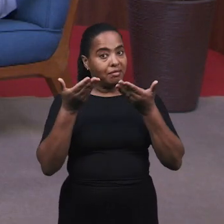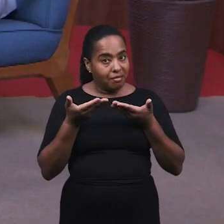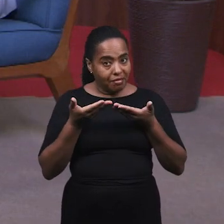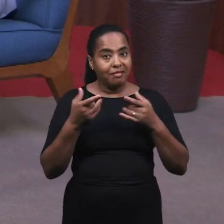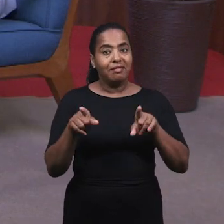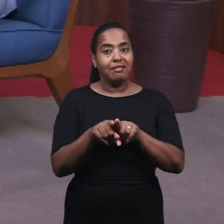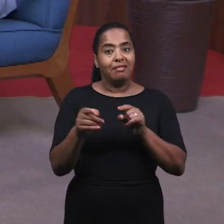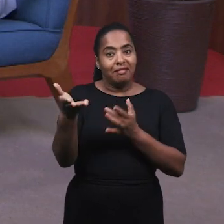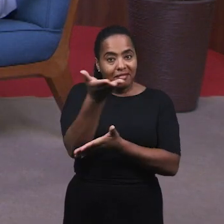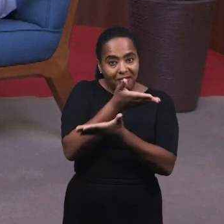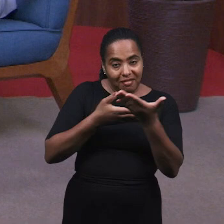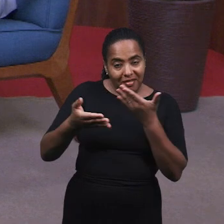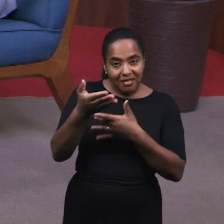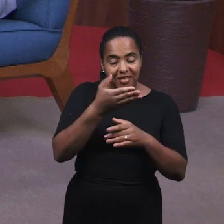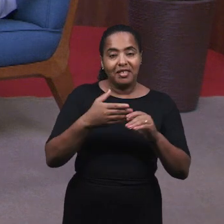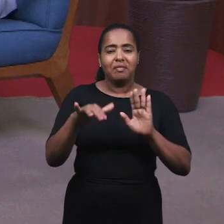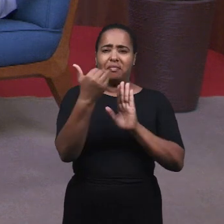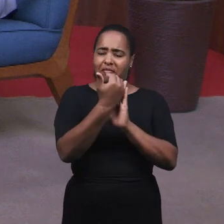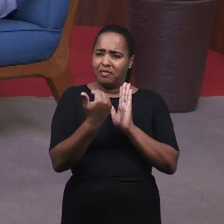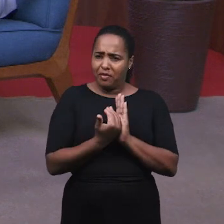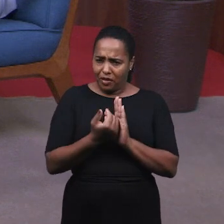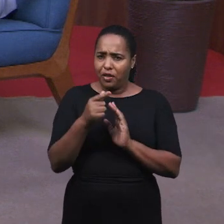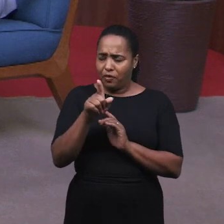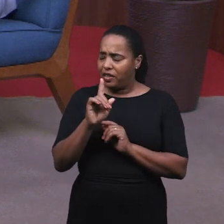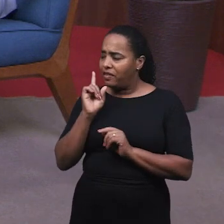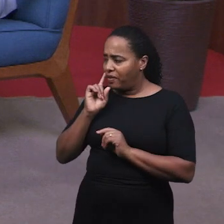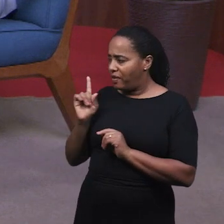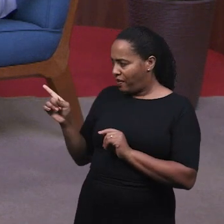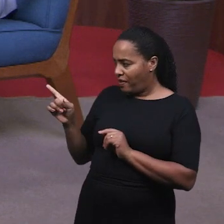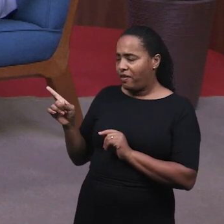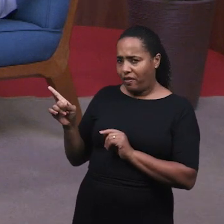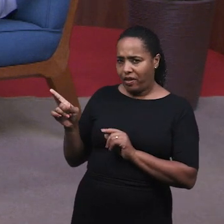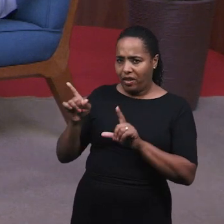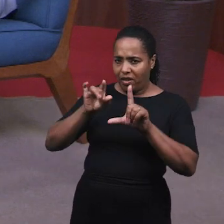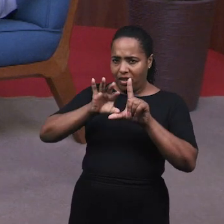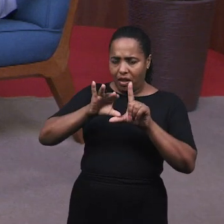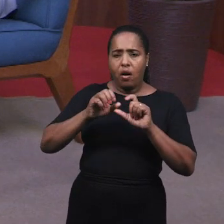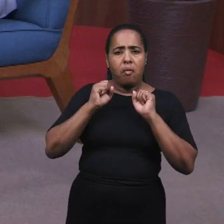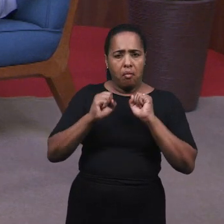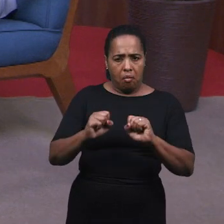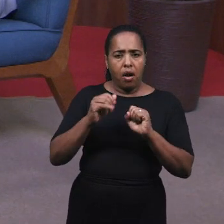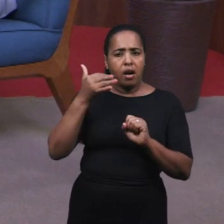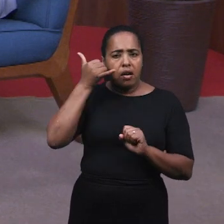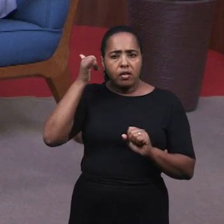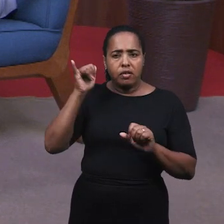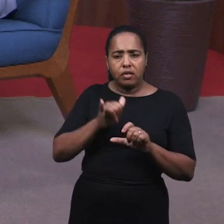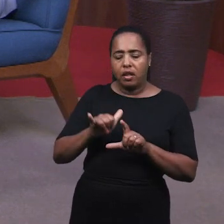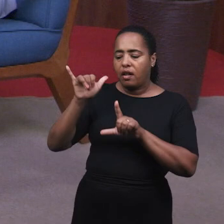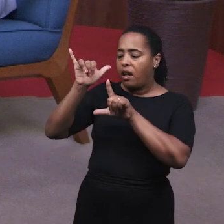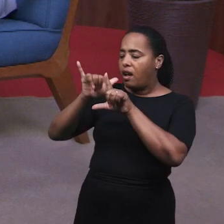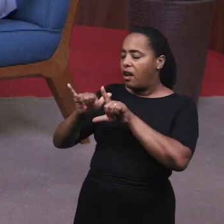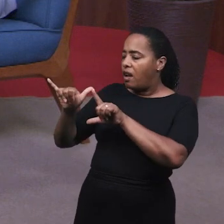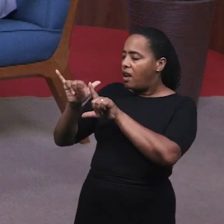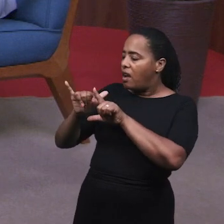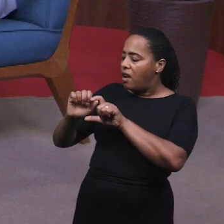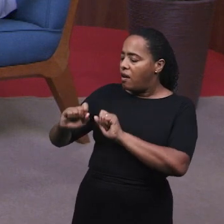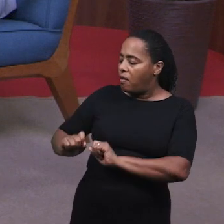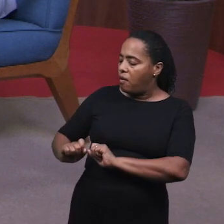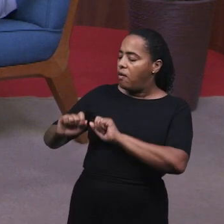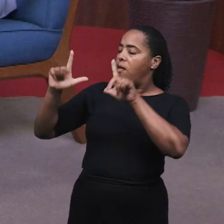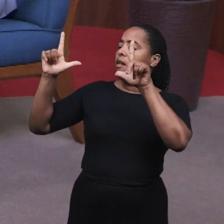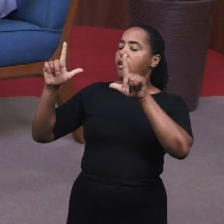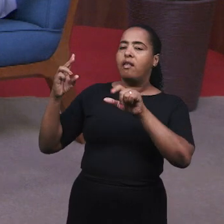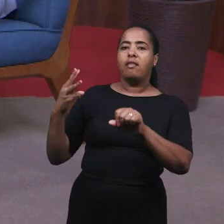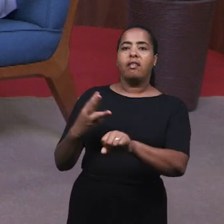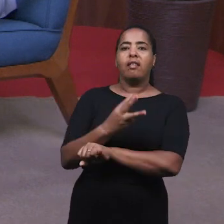le QR code qui apparaît à l'écran. Et je veux vous inviter aussi à participer au programme. Vous voyez le code qui s'affiche, vous pouvez pointer l'appareil photo de